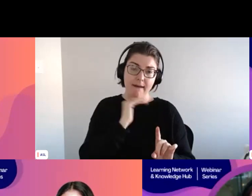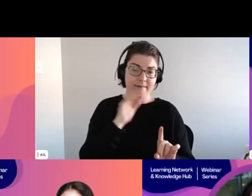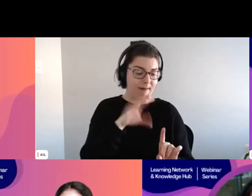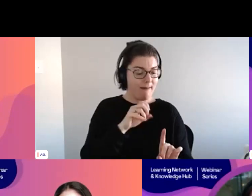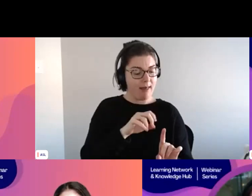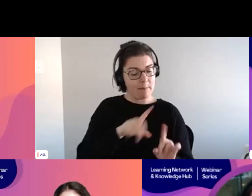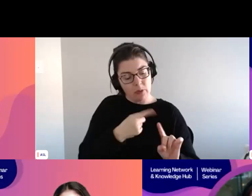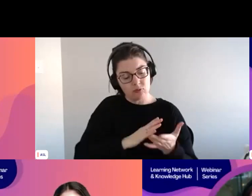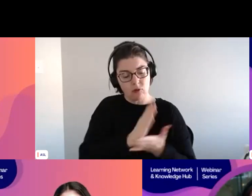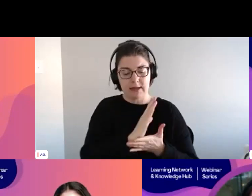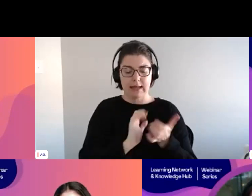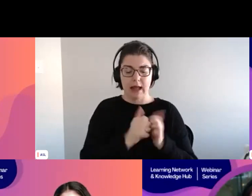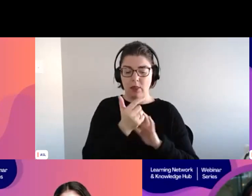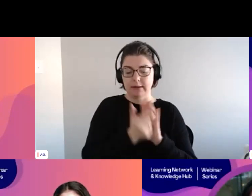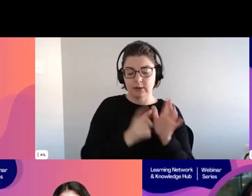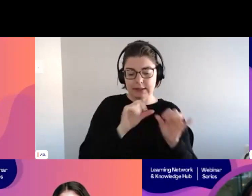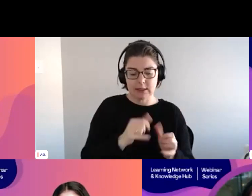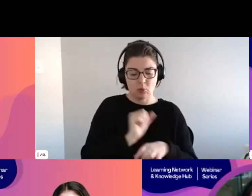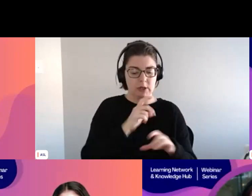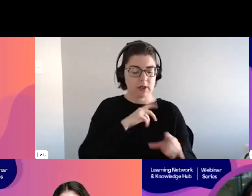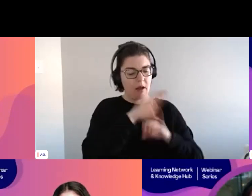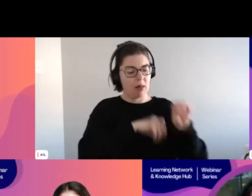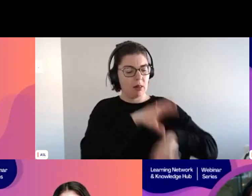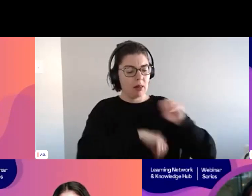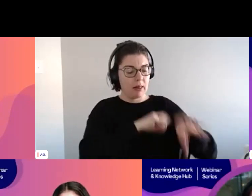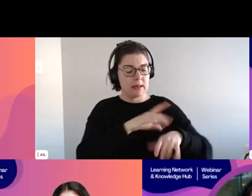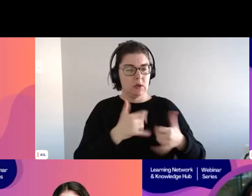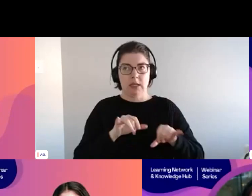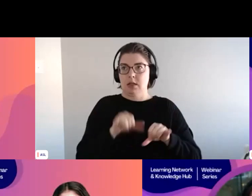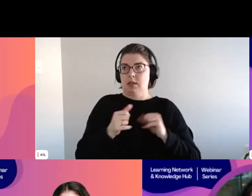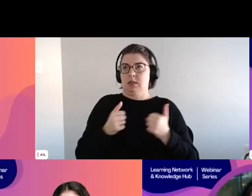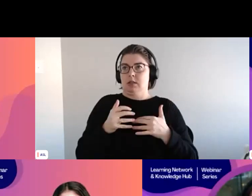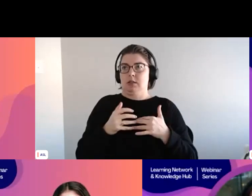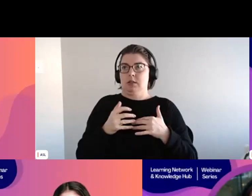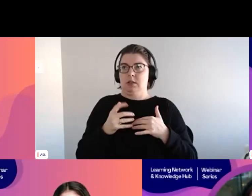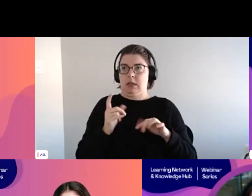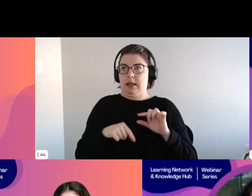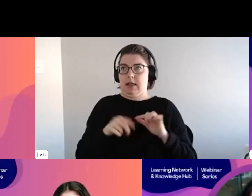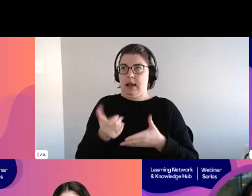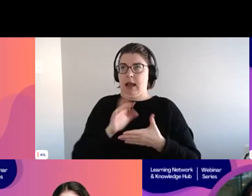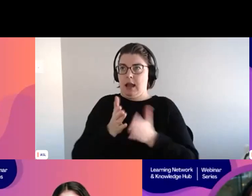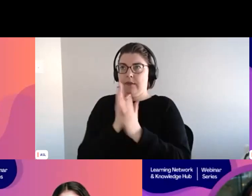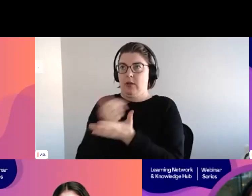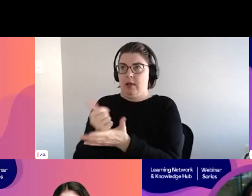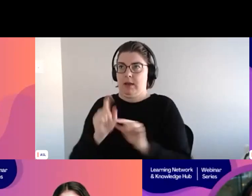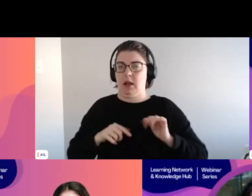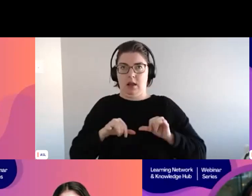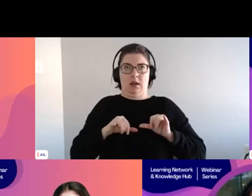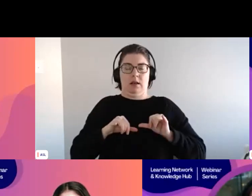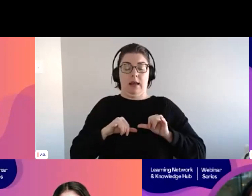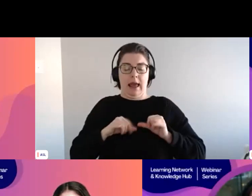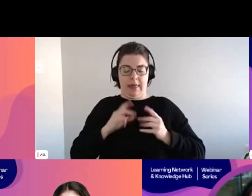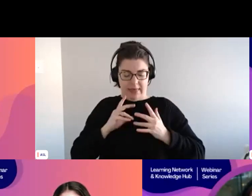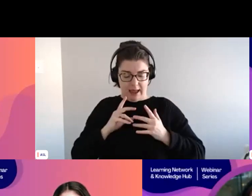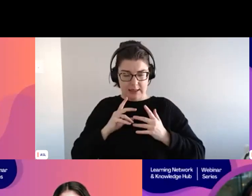l'esprit des enfants de toutes sortes de manières quand à leurs droits et quand la façon dont le système de justice fonctionne et